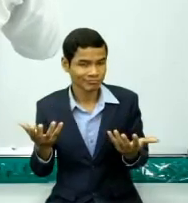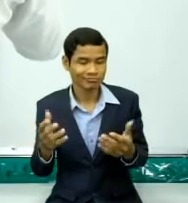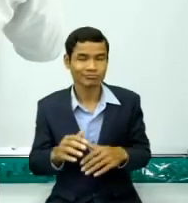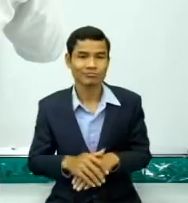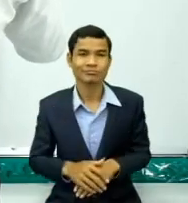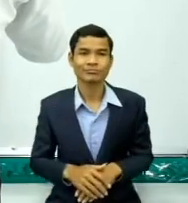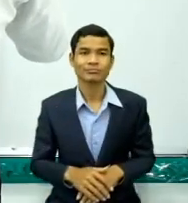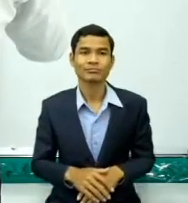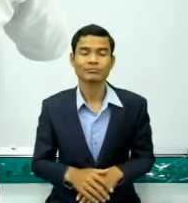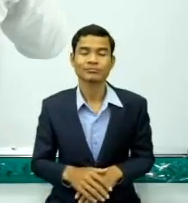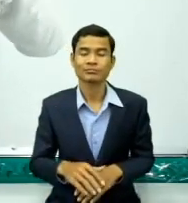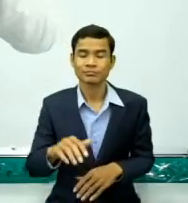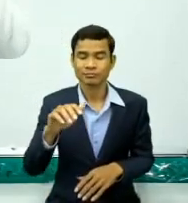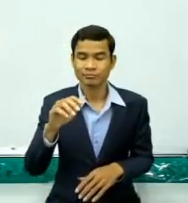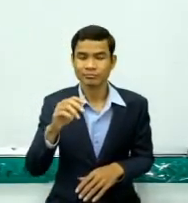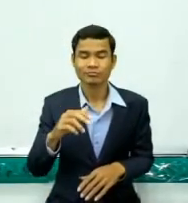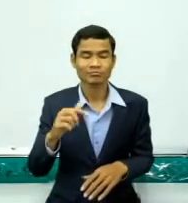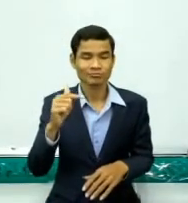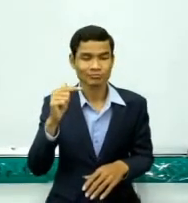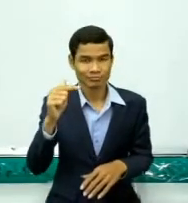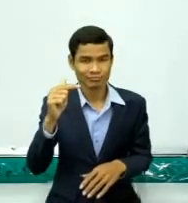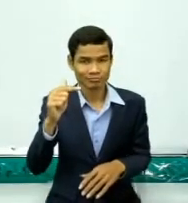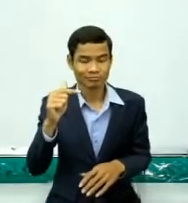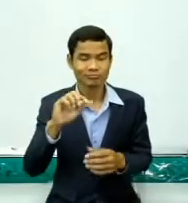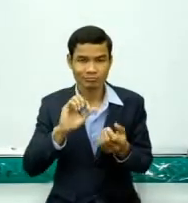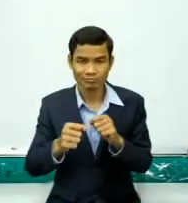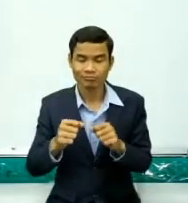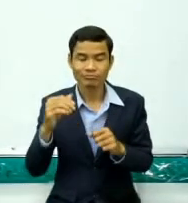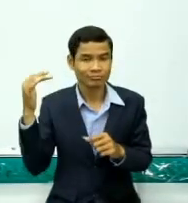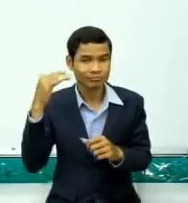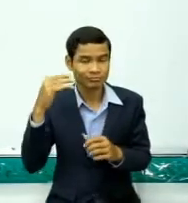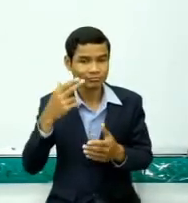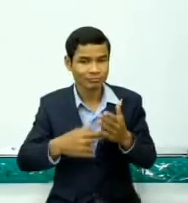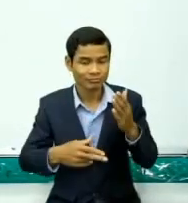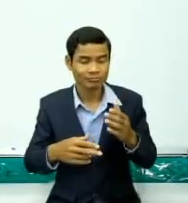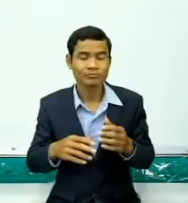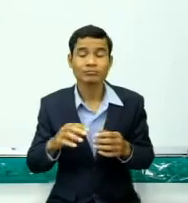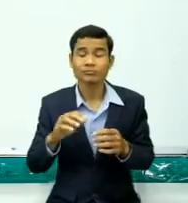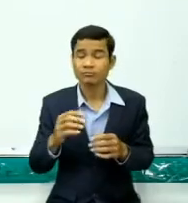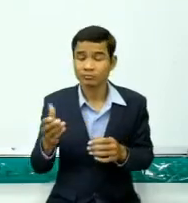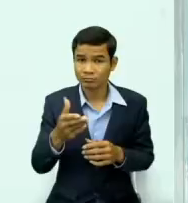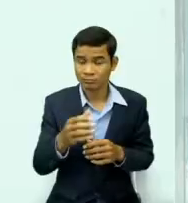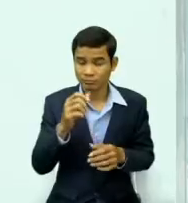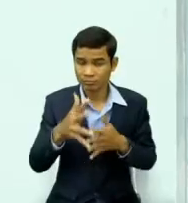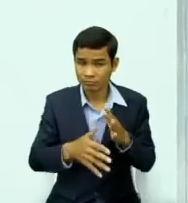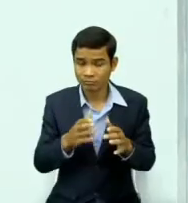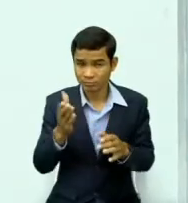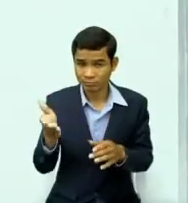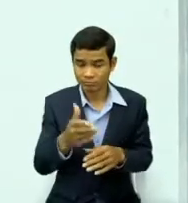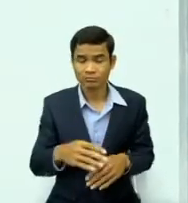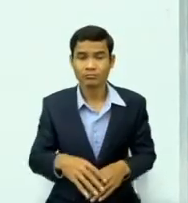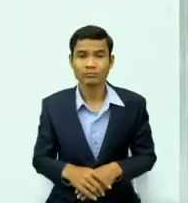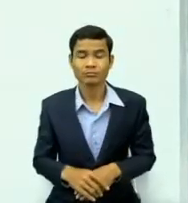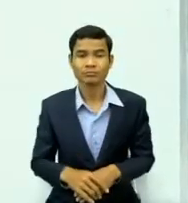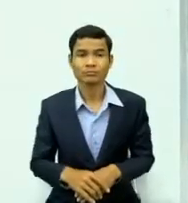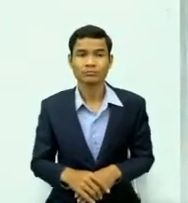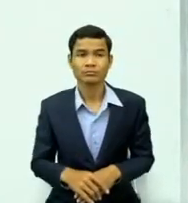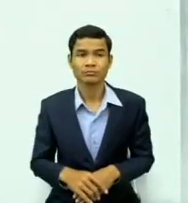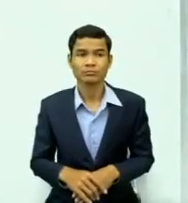Chà, ngốp đâu sâu thì chị ấy cái con chà tại lớp con an mở